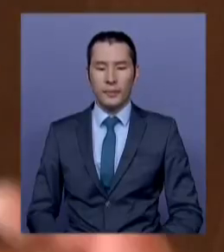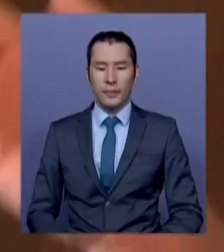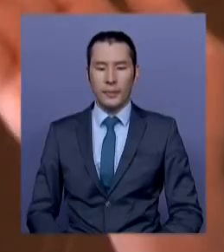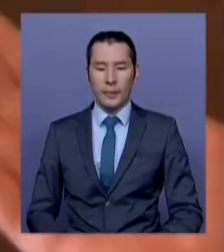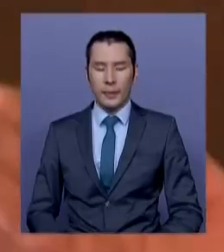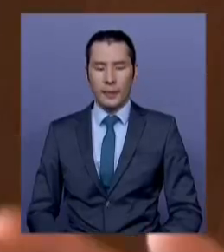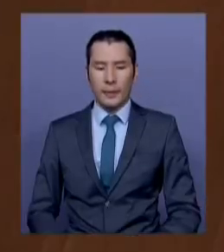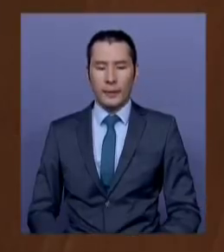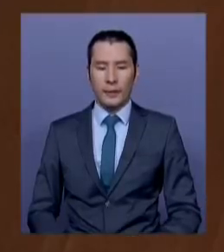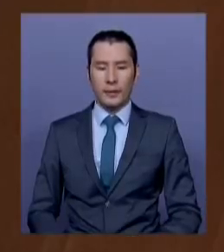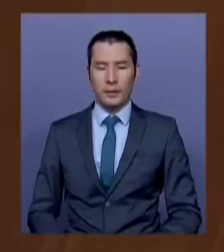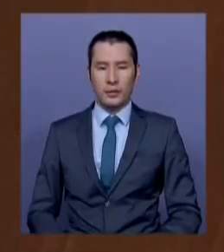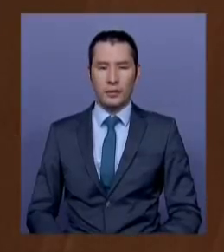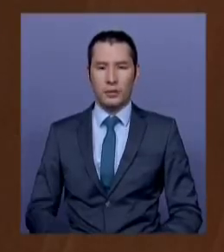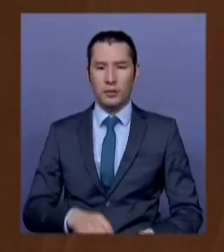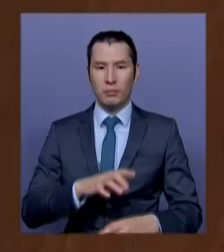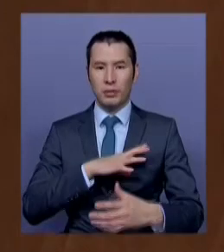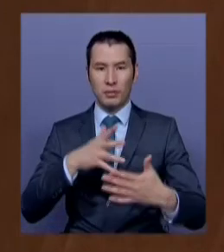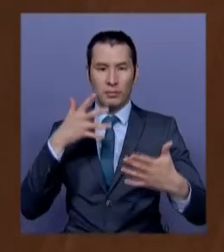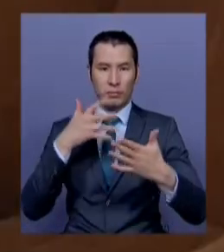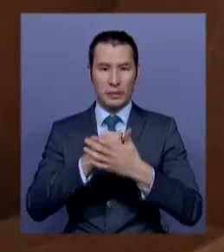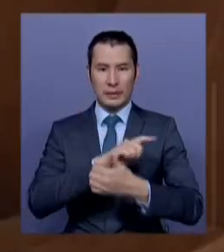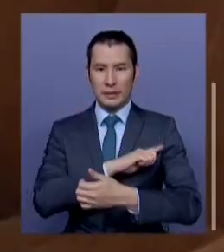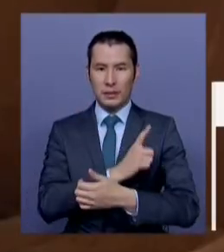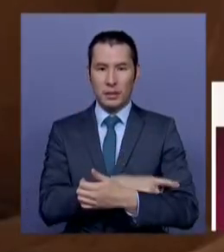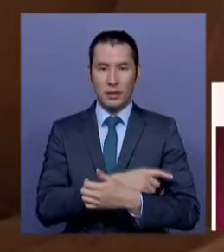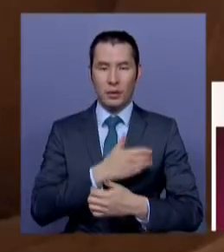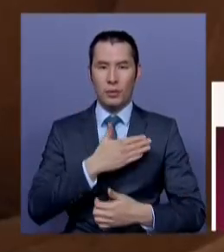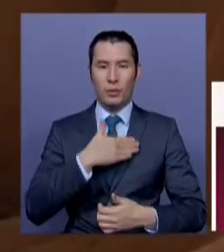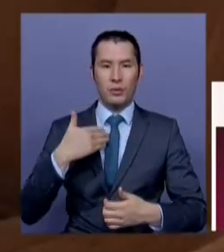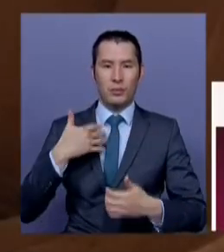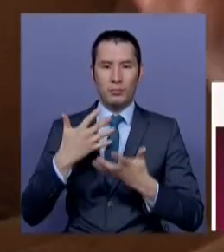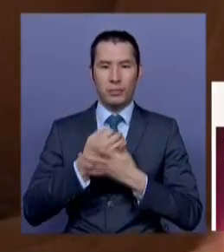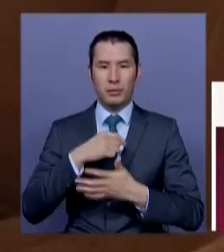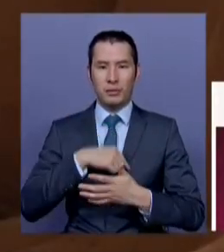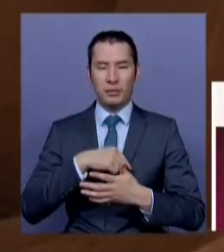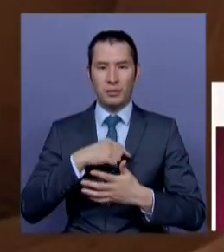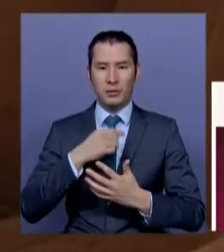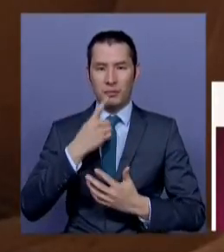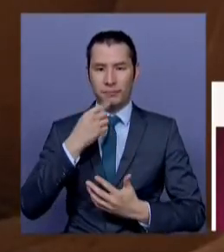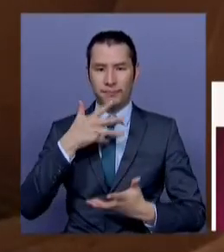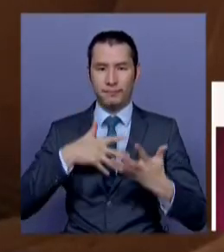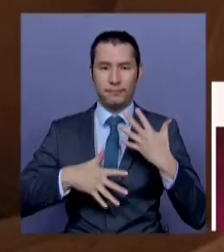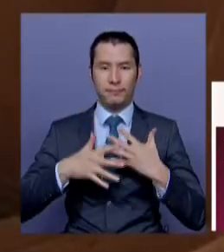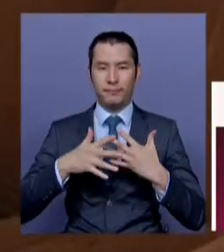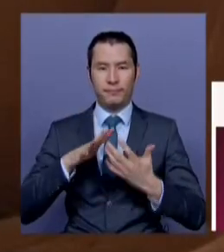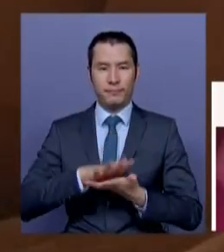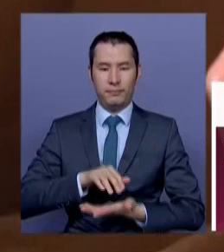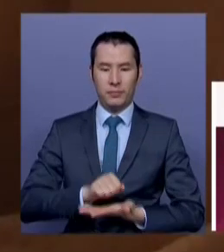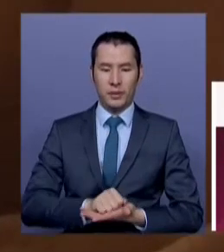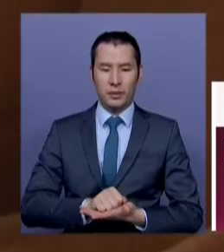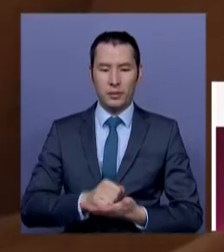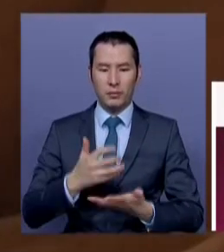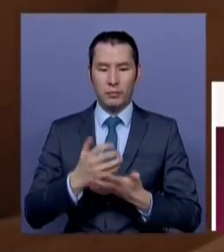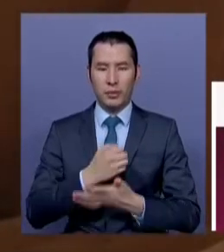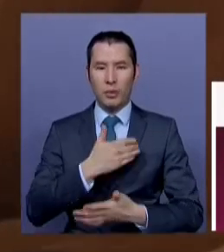Полностью мені өкпеге қан қатқан авариядан, қатты соққыдан сол қан айналымды жібермей тұр. Содан барып өкпеге